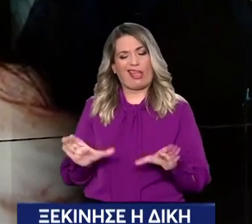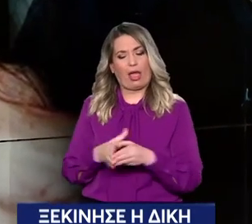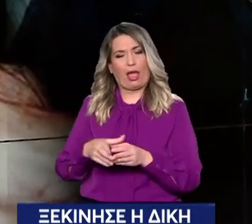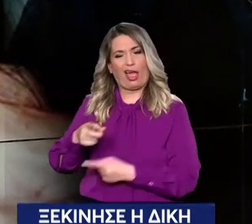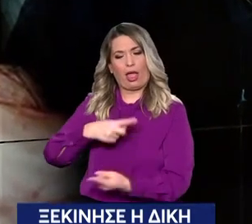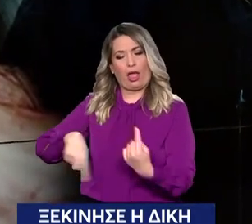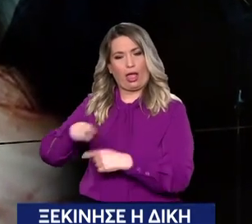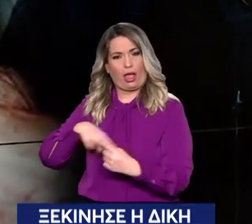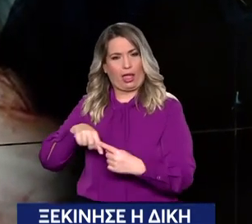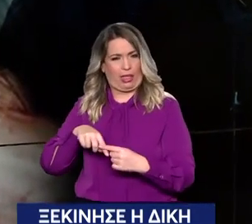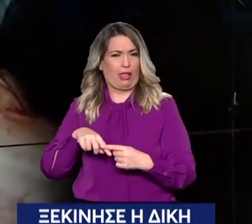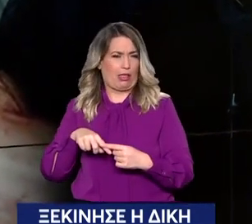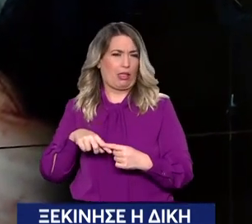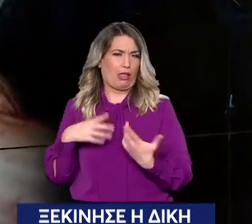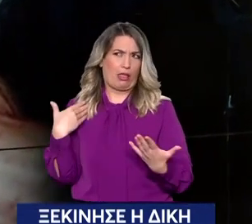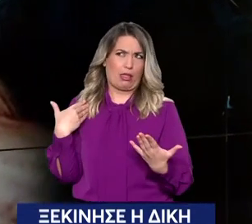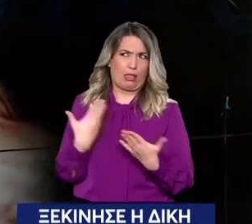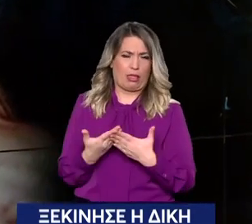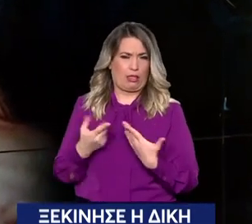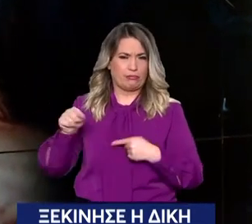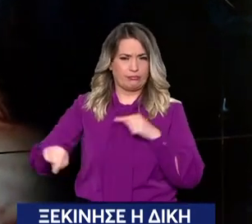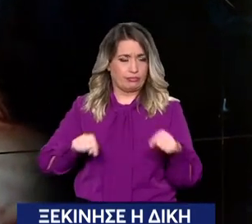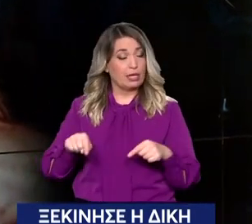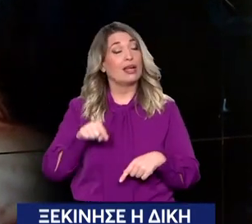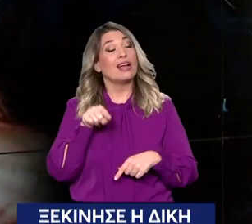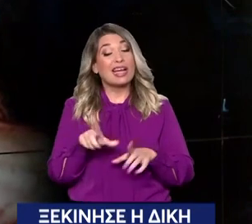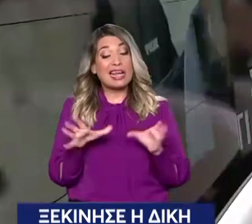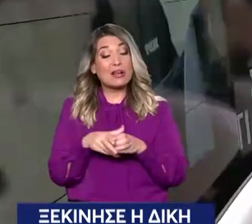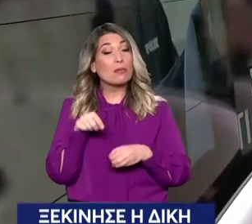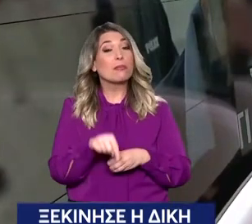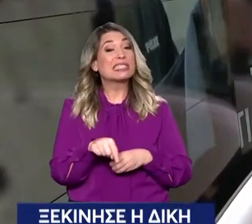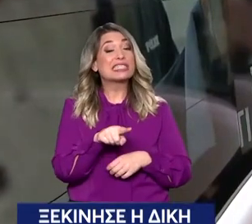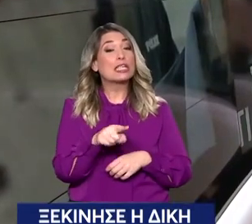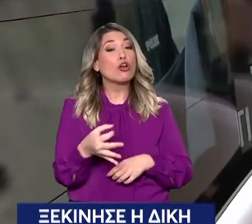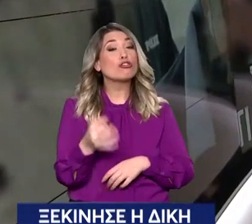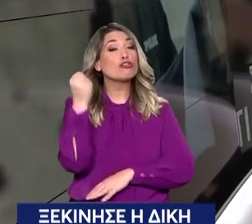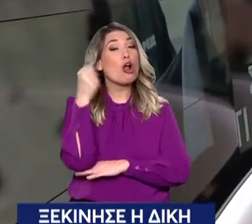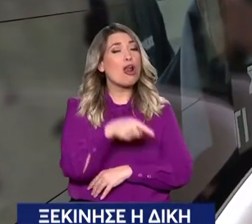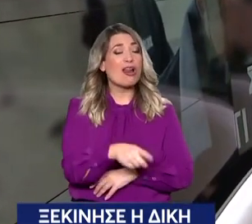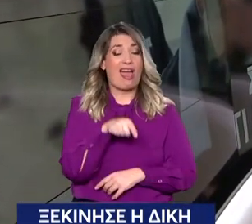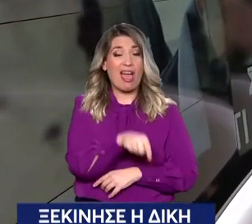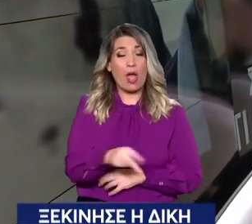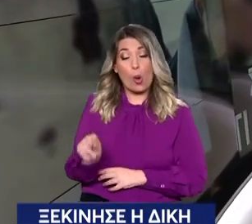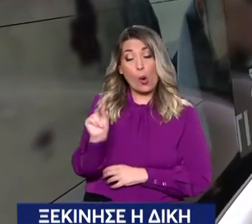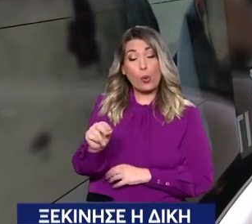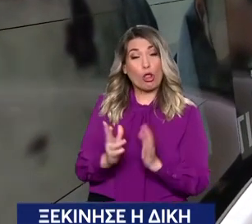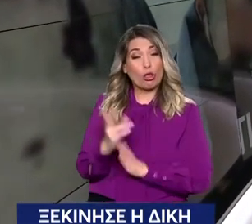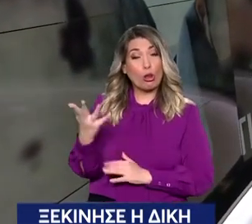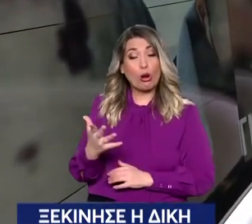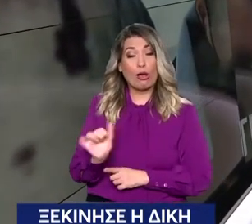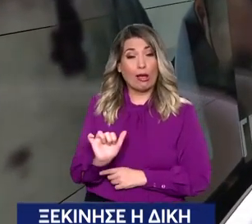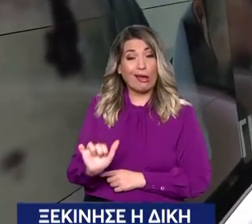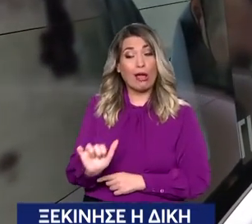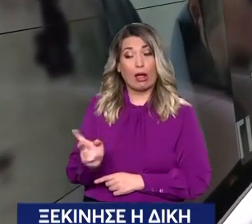ε και ήταν το κύκλωμα αυτό που εξέδιδε βίαζε εκμεταλλευόταν ασελγούσε βυσσοδομούν